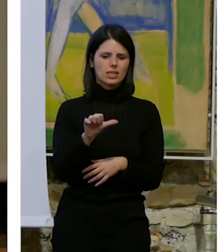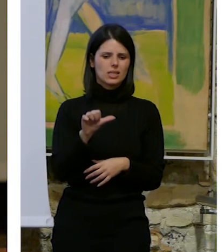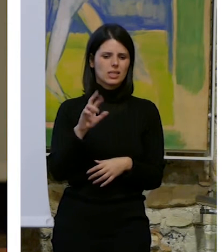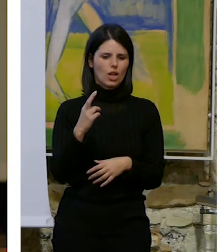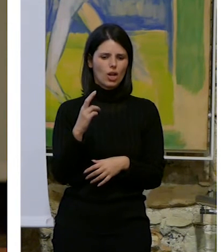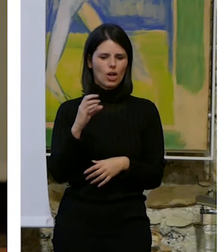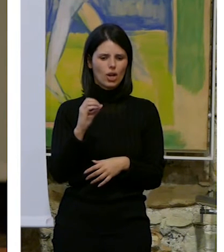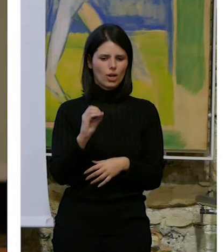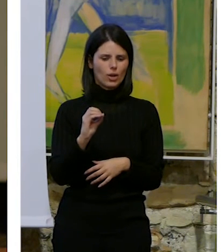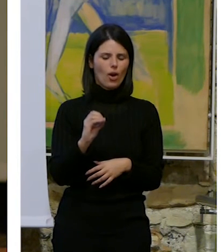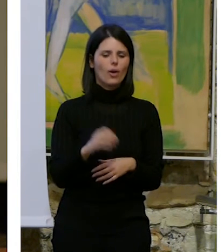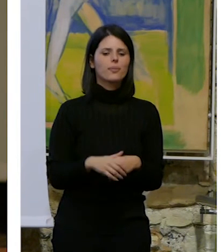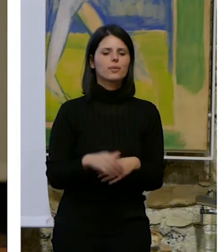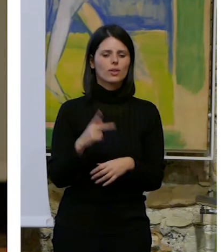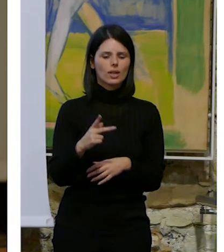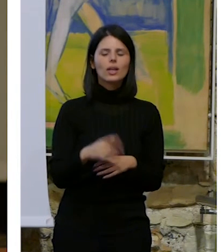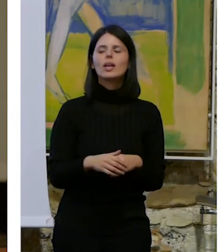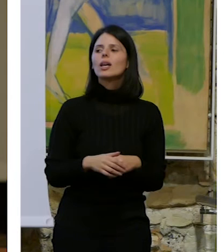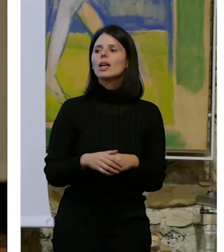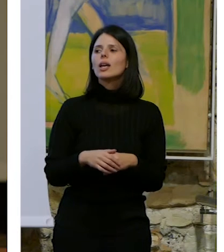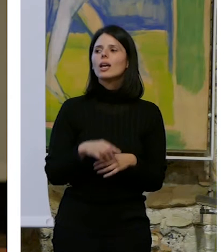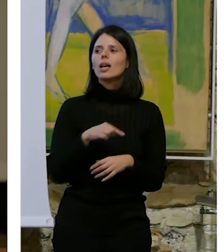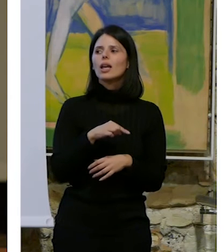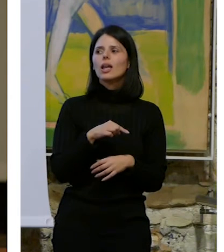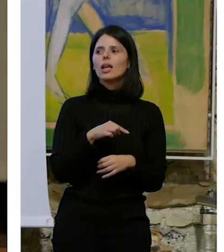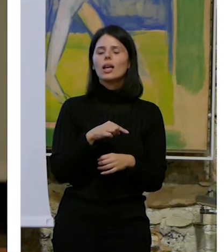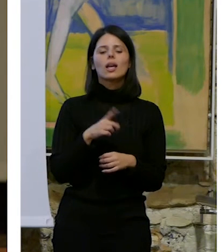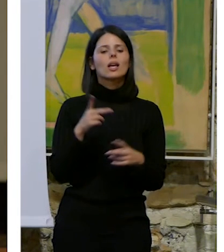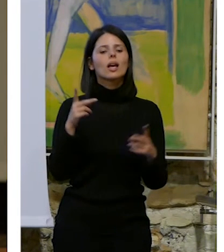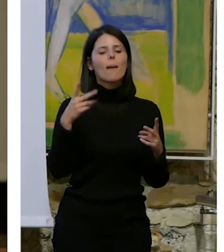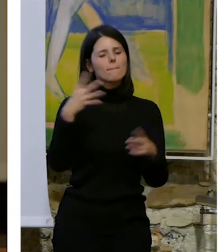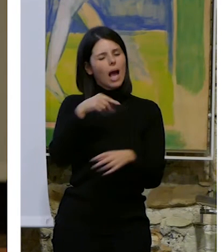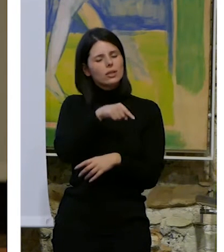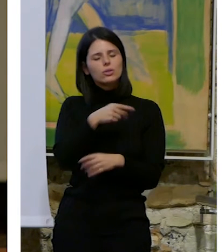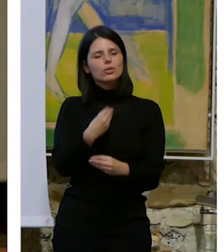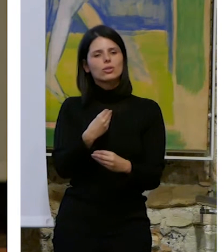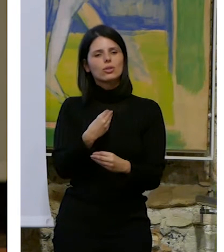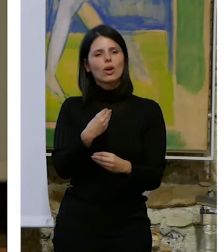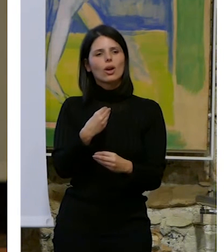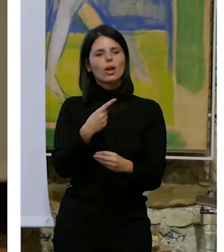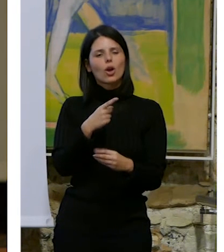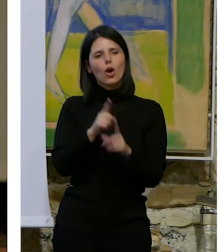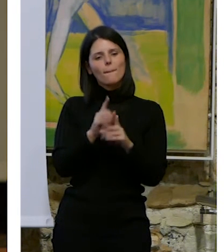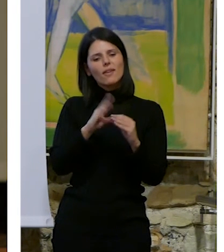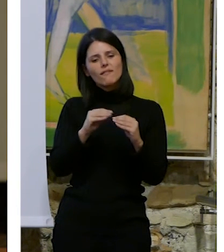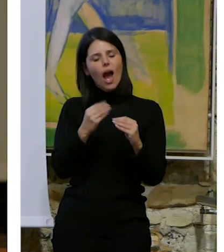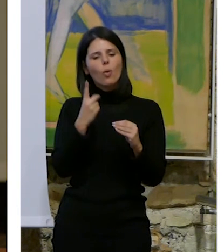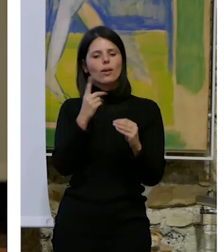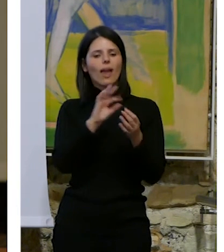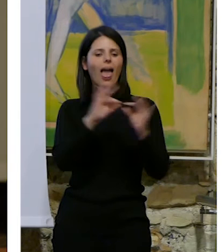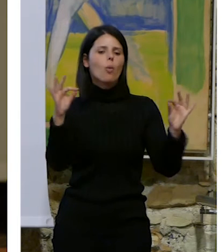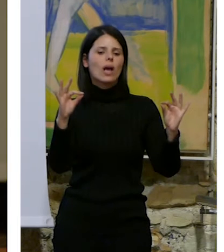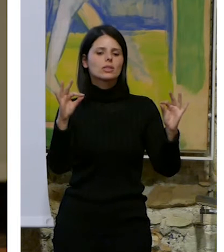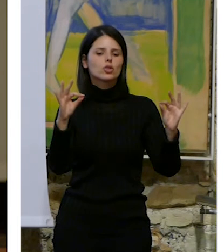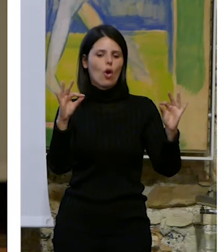uomo abbastanza con una vita molto sofferta. E Mandelbrot fa inventa un'equazione che si chiama